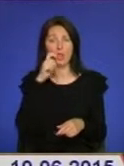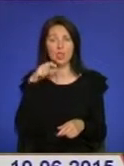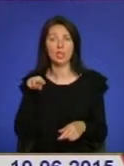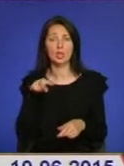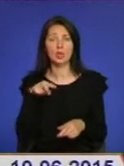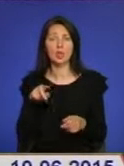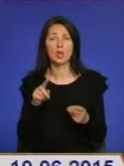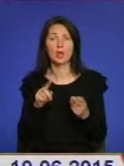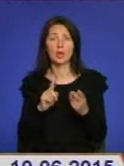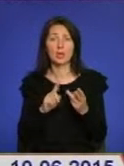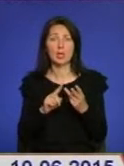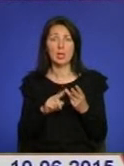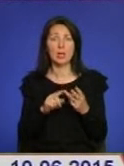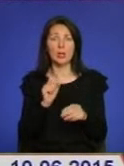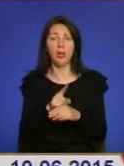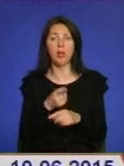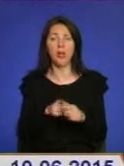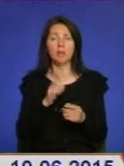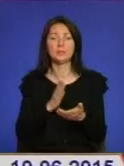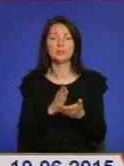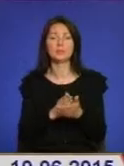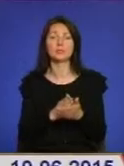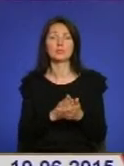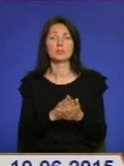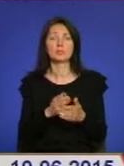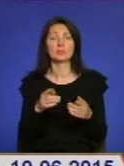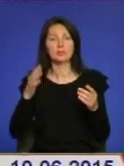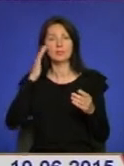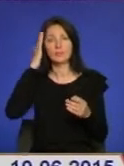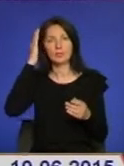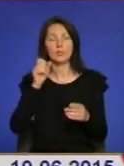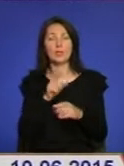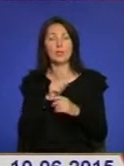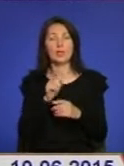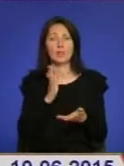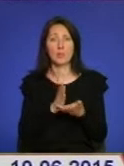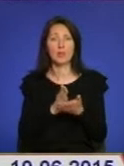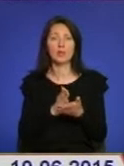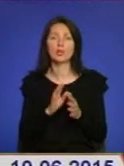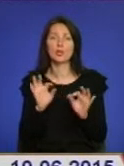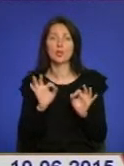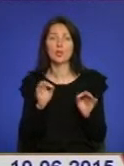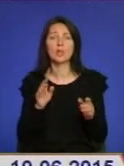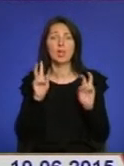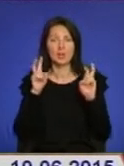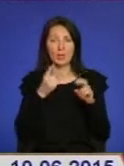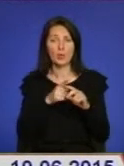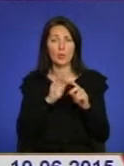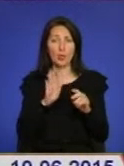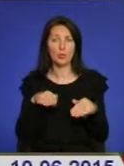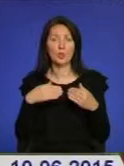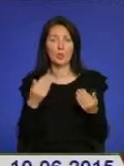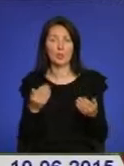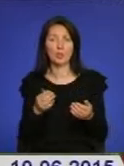літератури, і третє завдання – це є творче завдання, де вони мають розкрити якусь тему, яка їм буде подана у